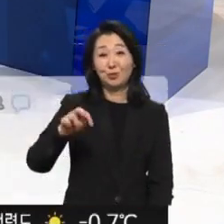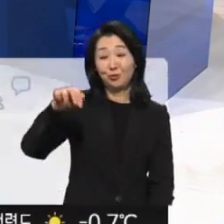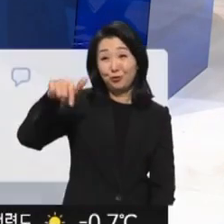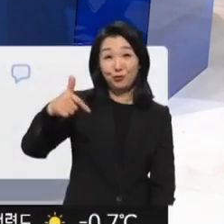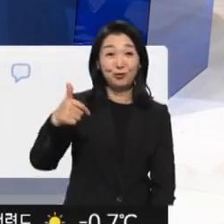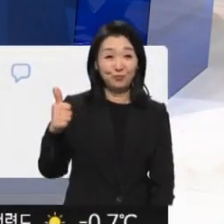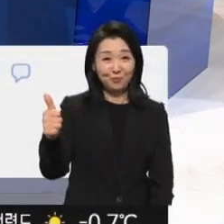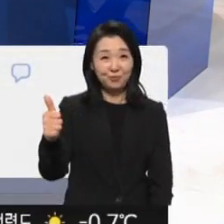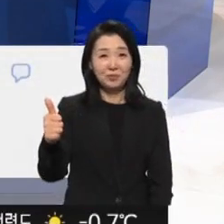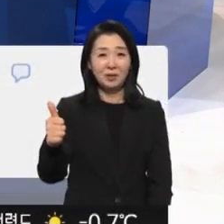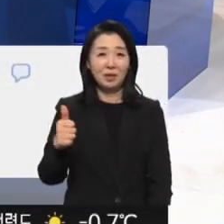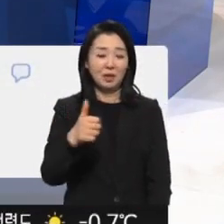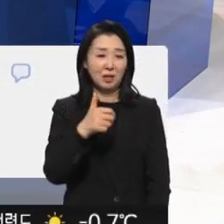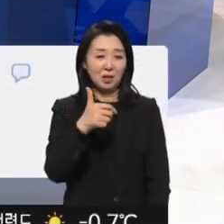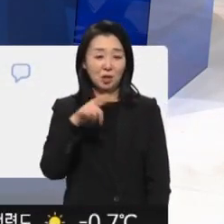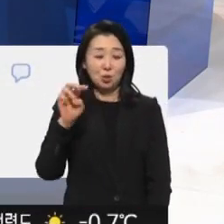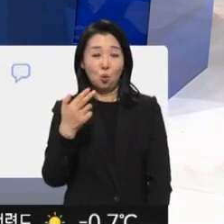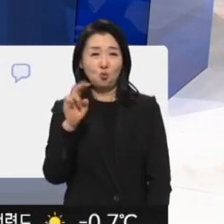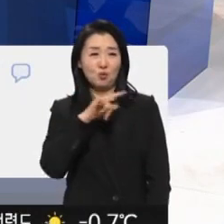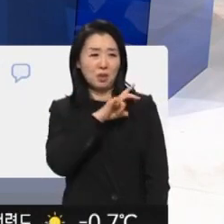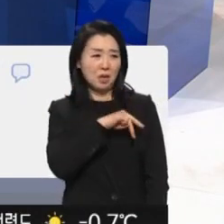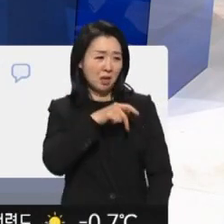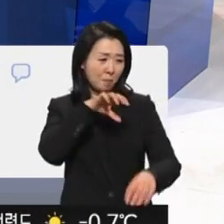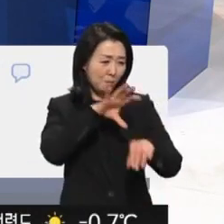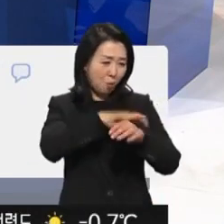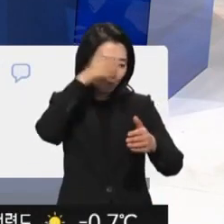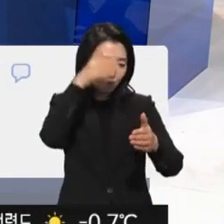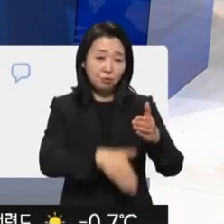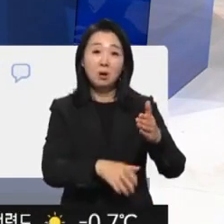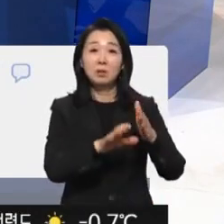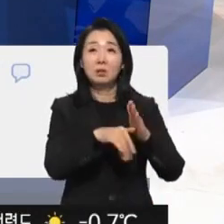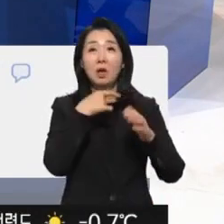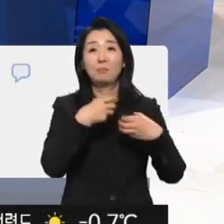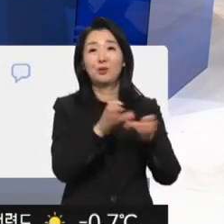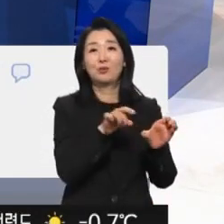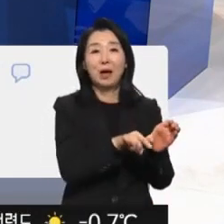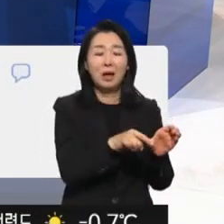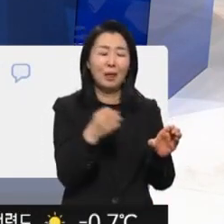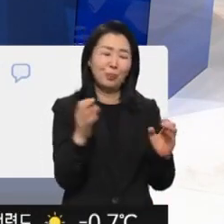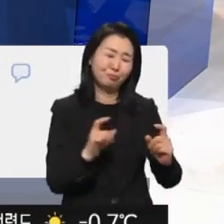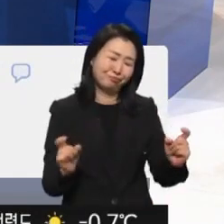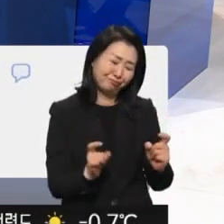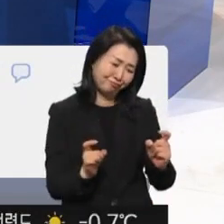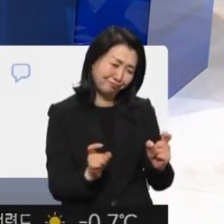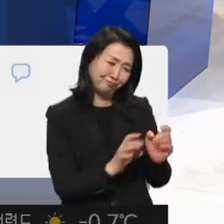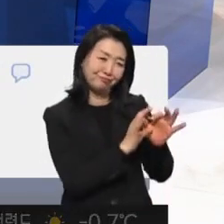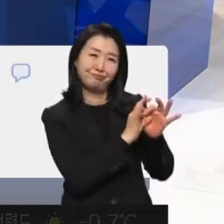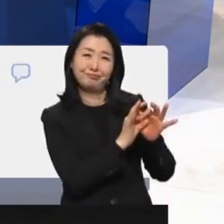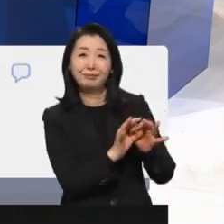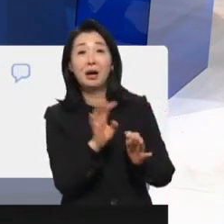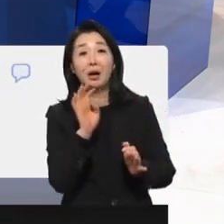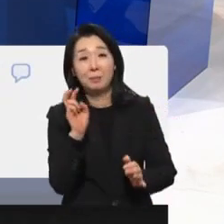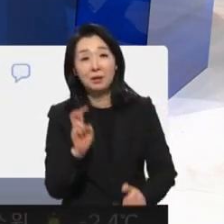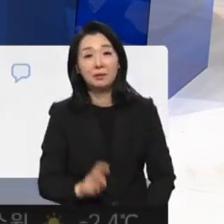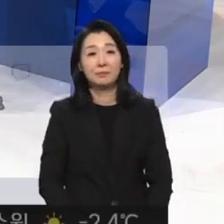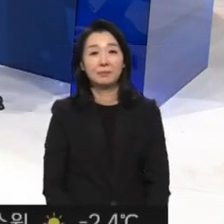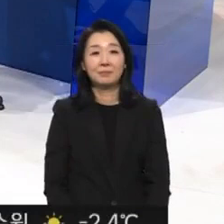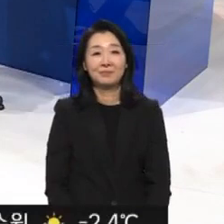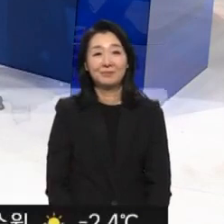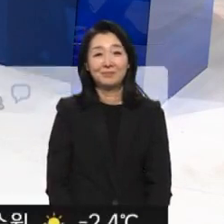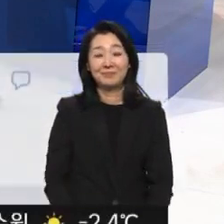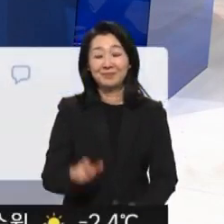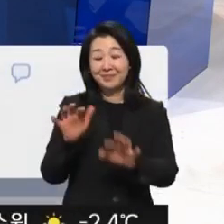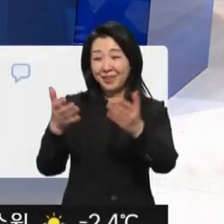쭌쭈닝님, 이대로 노웅래 체포동의안이 부결이 되면 민주당 간에서도 또 싸움이 일어나지 않을까요? 라고 하셨습니다.